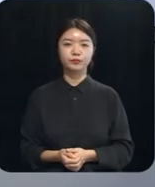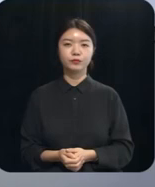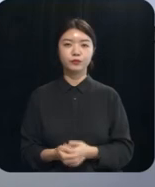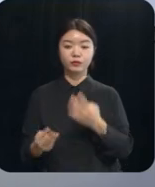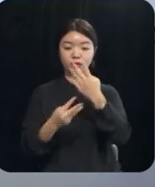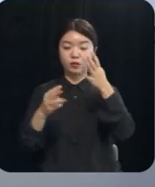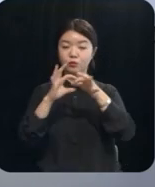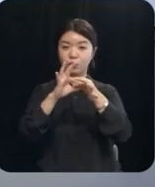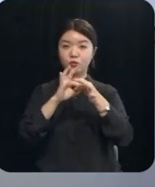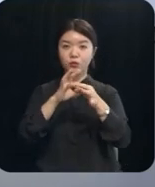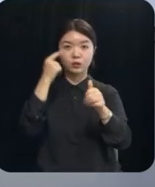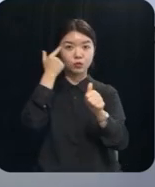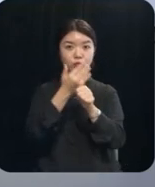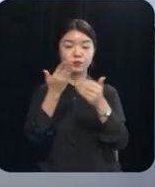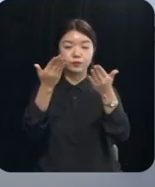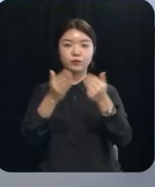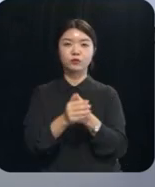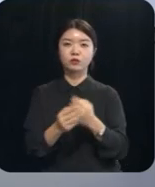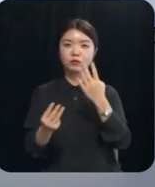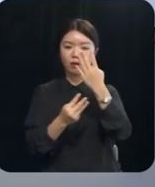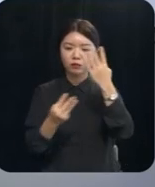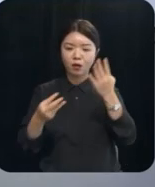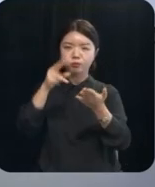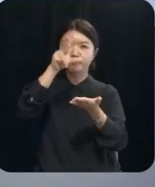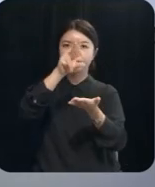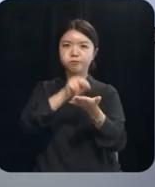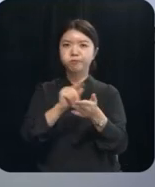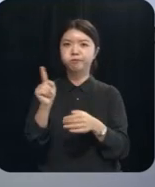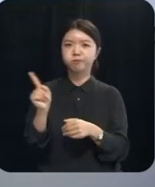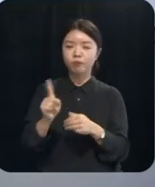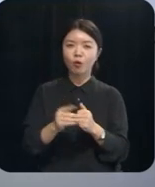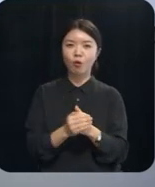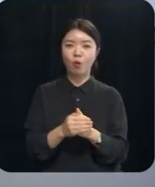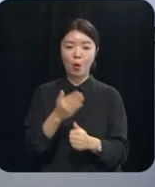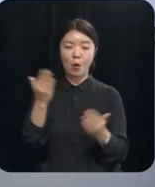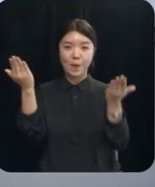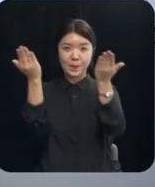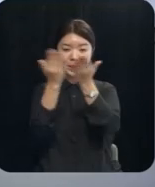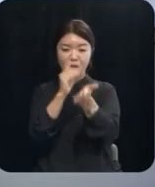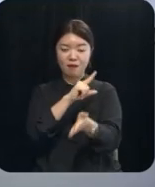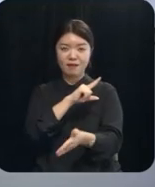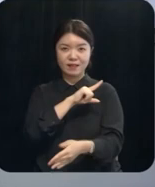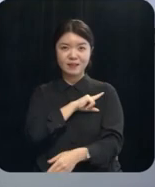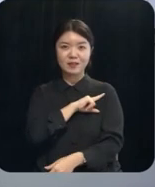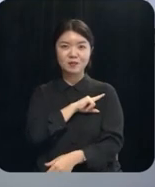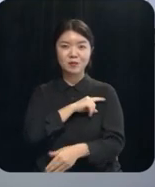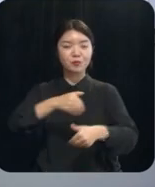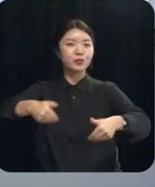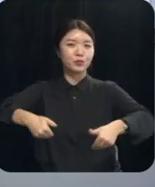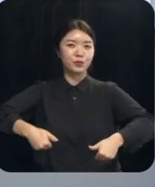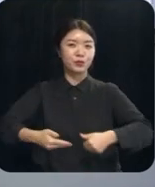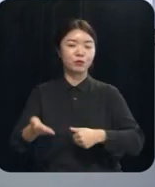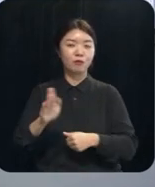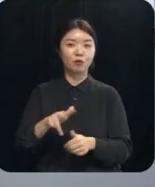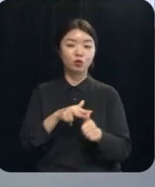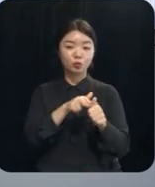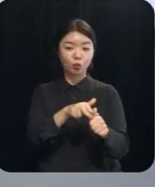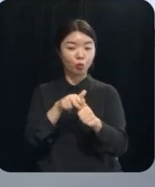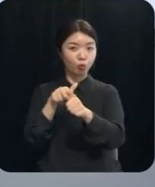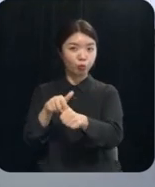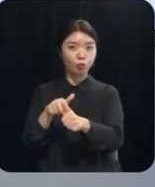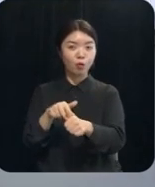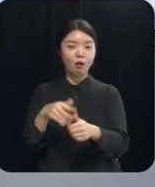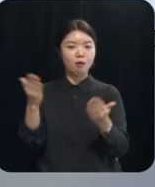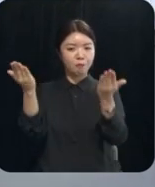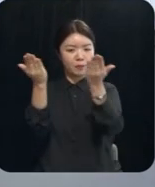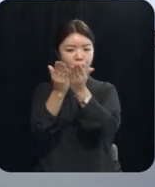4.3 관련된 질문도 드리겠습니다. 4.3 과제로 정명을 남겨놓고 있는데요. 후보들께서는 4.3의